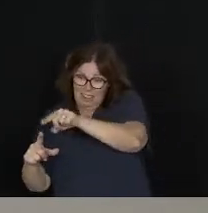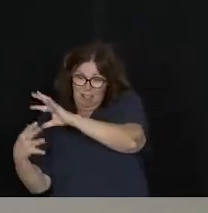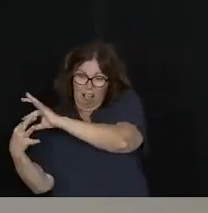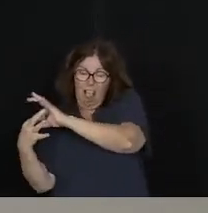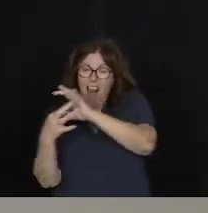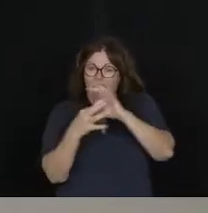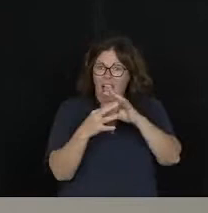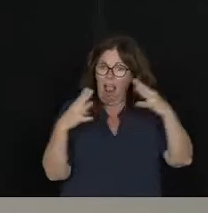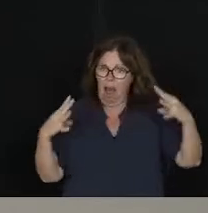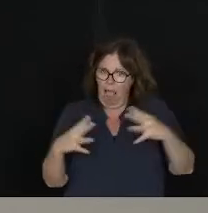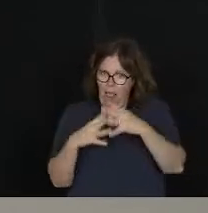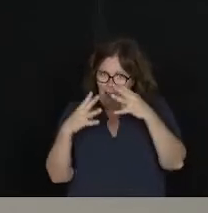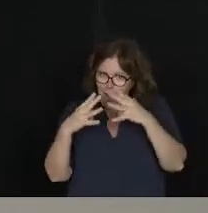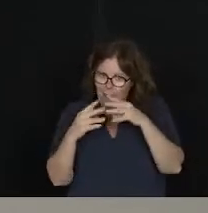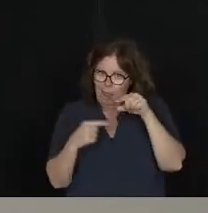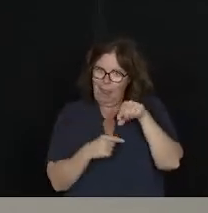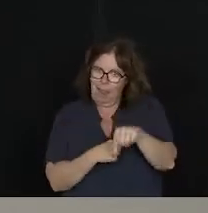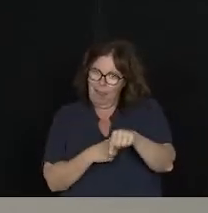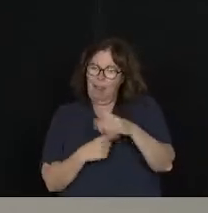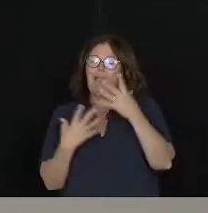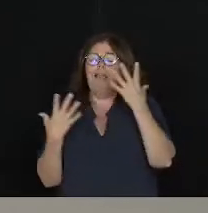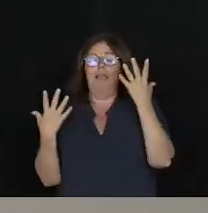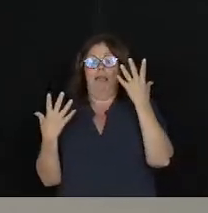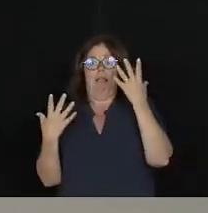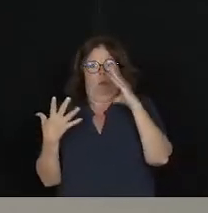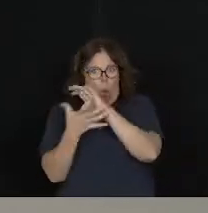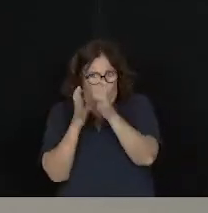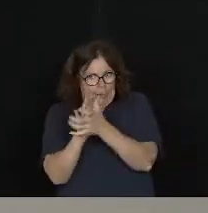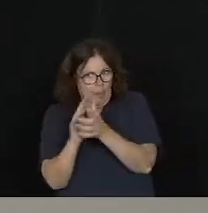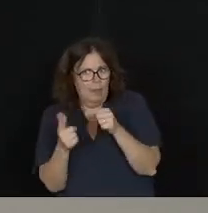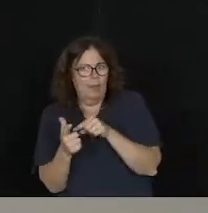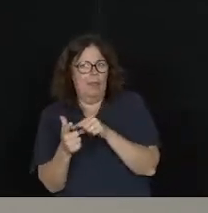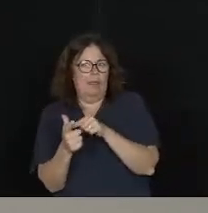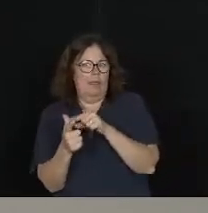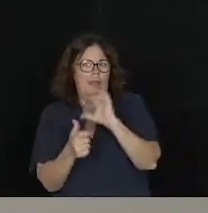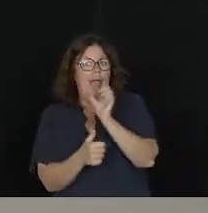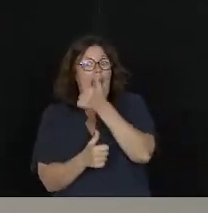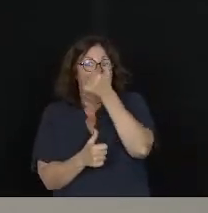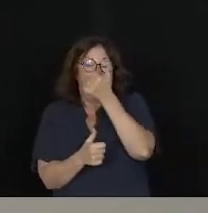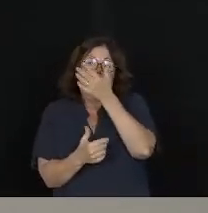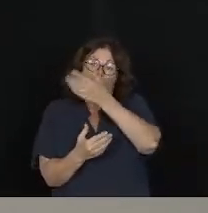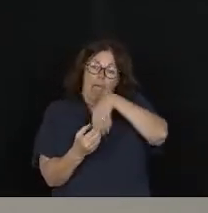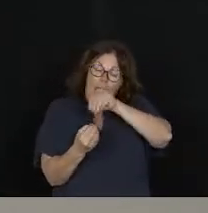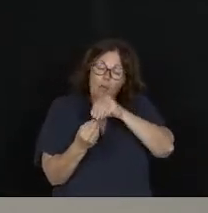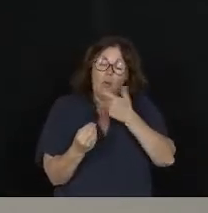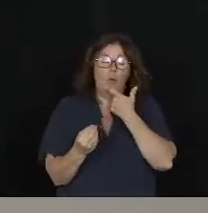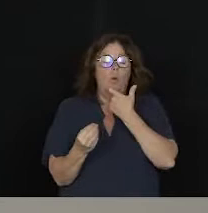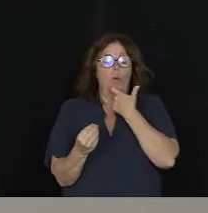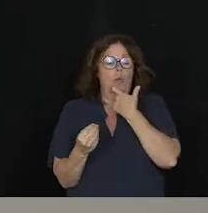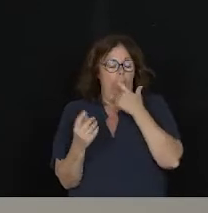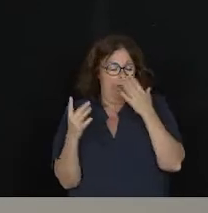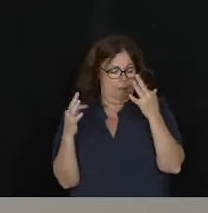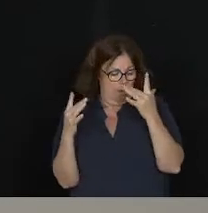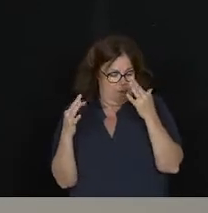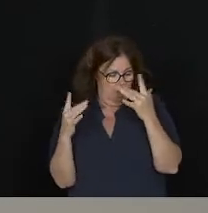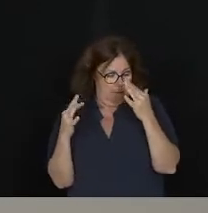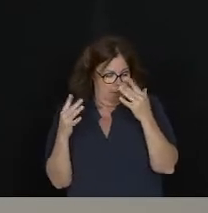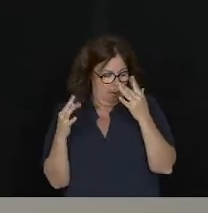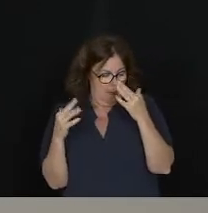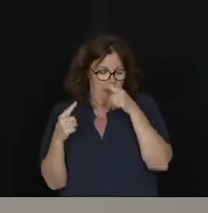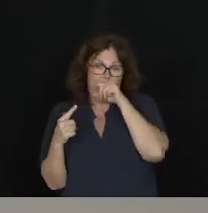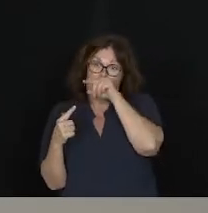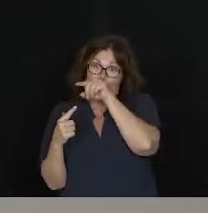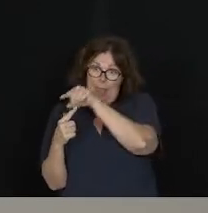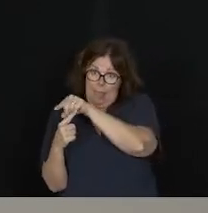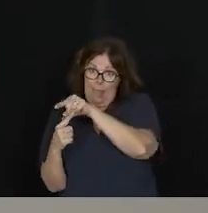à la guerre, et en même temps d'essayer de travailler sur la façon dont ça a, dont ça a influé